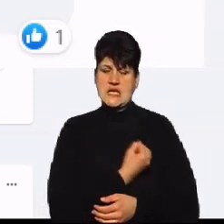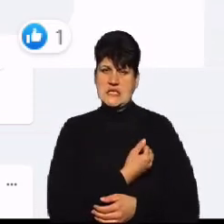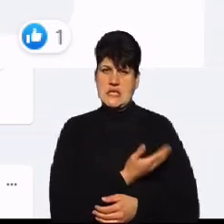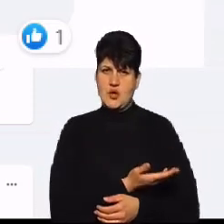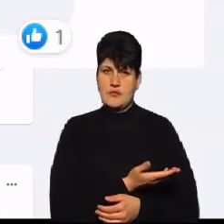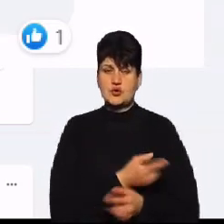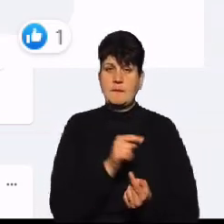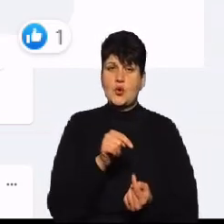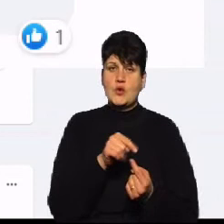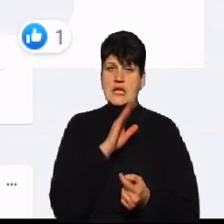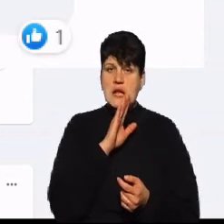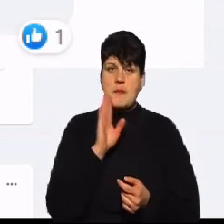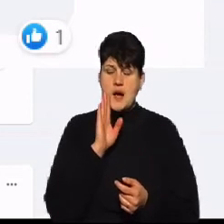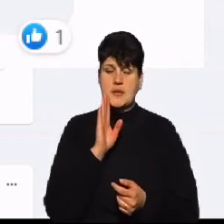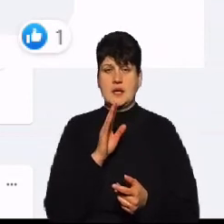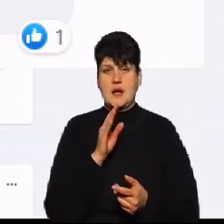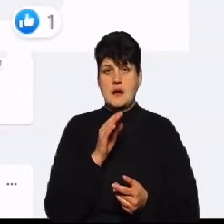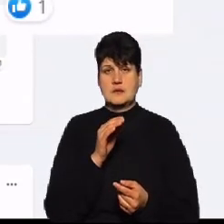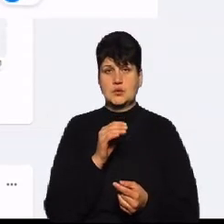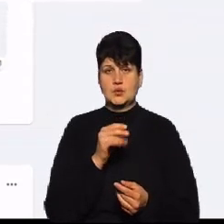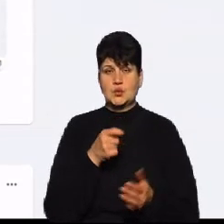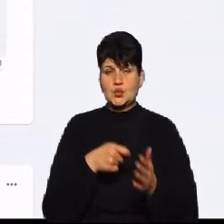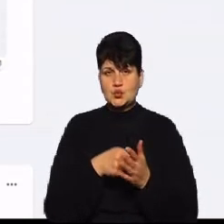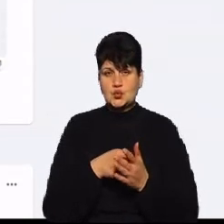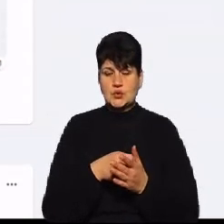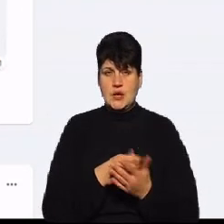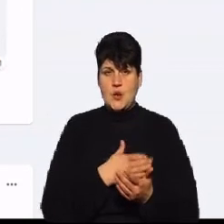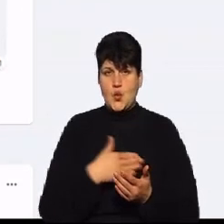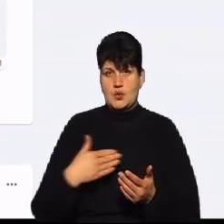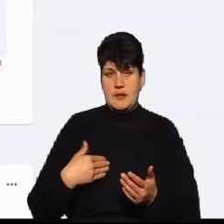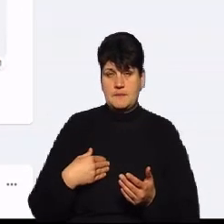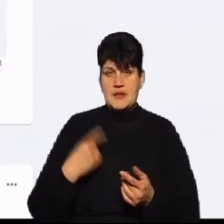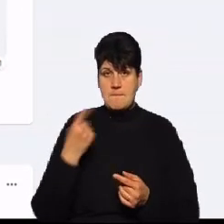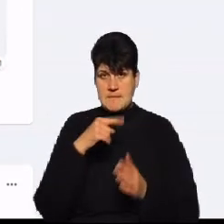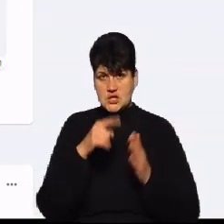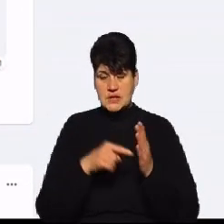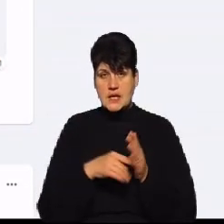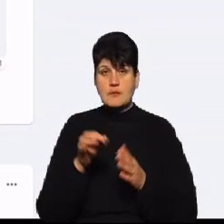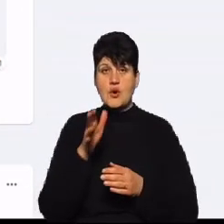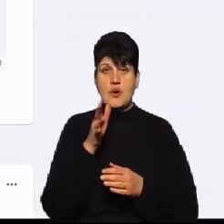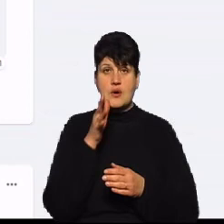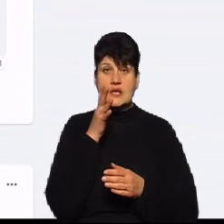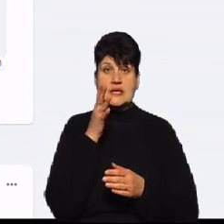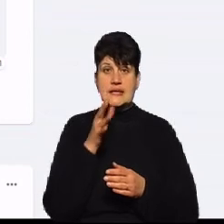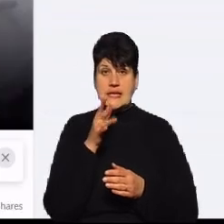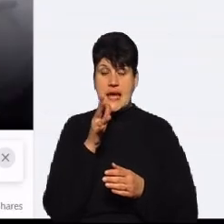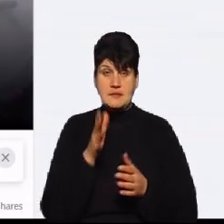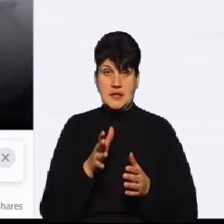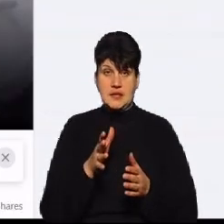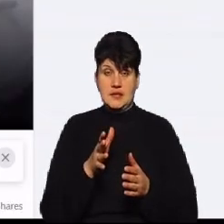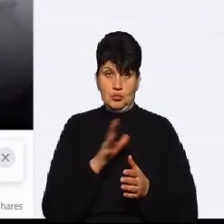годує грудьми? Перше Дякую. Запитання про терміни у нас було. Дякую. З нього розпочнемо. Згідно